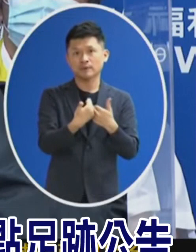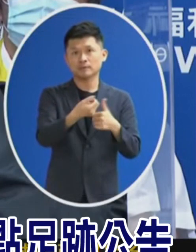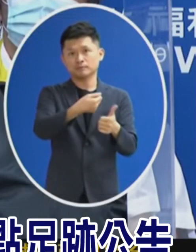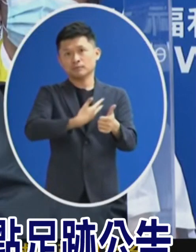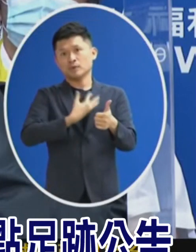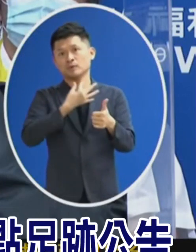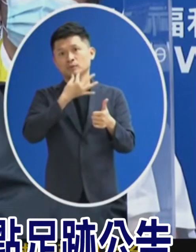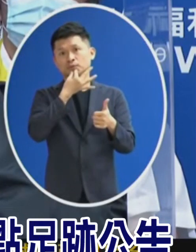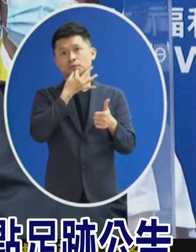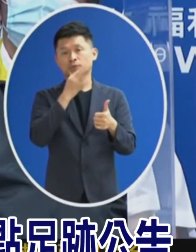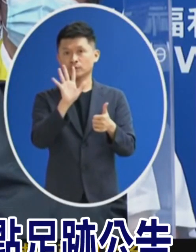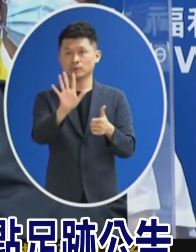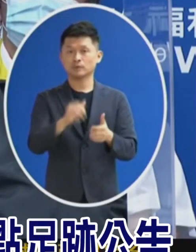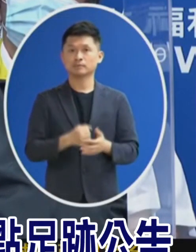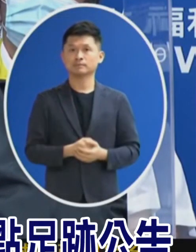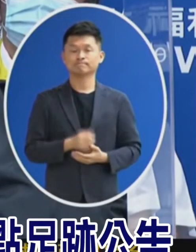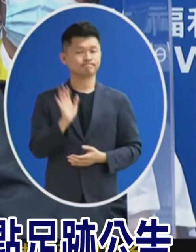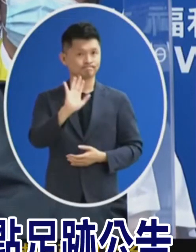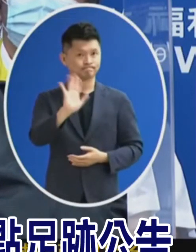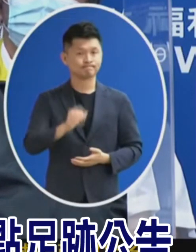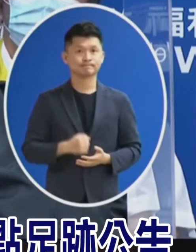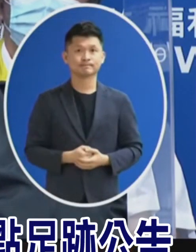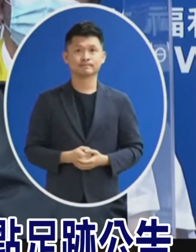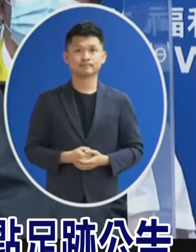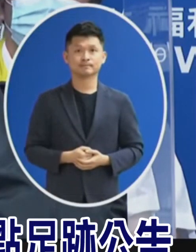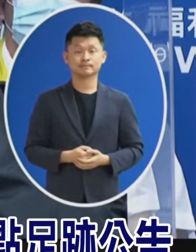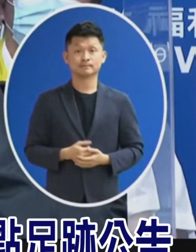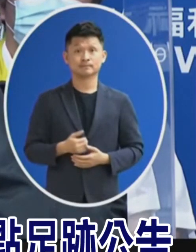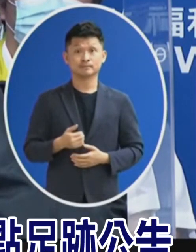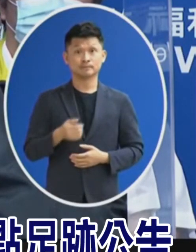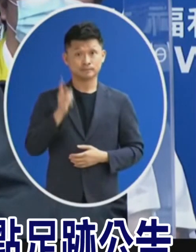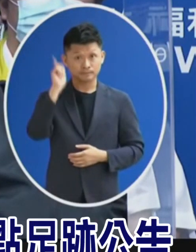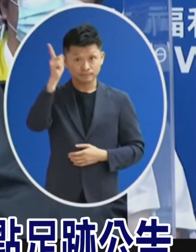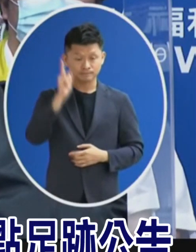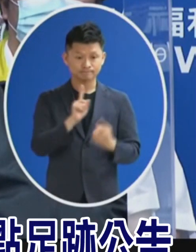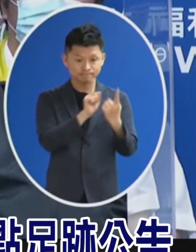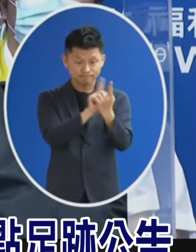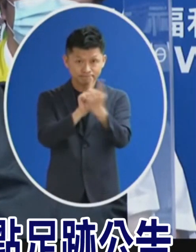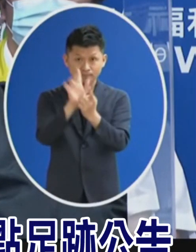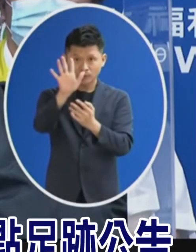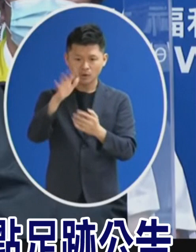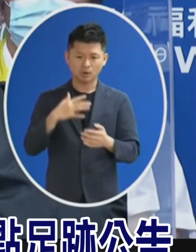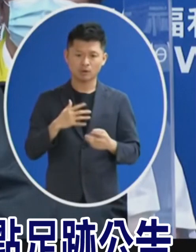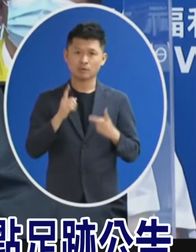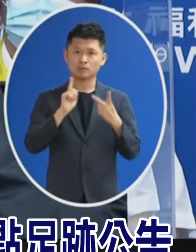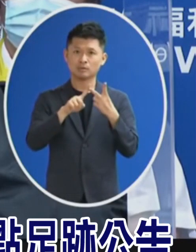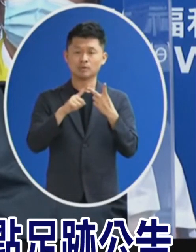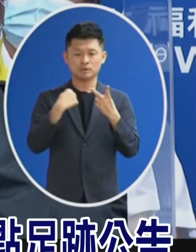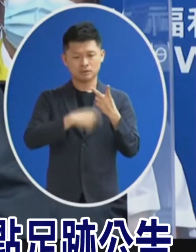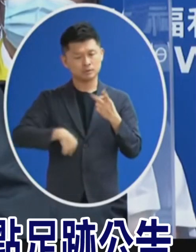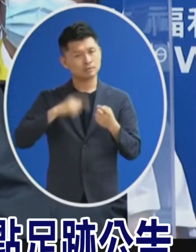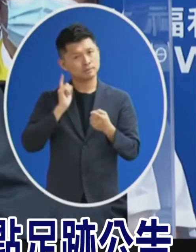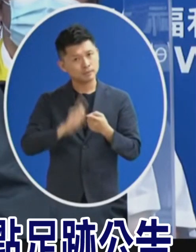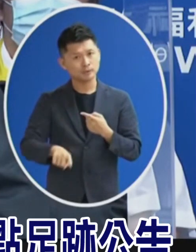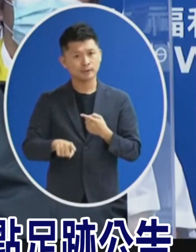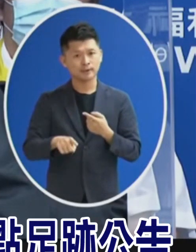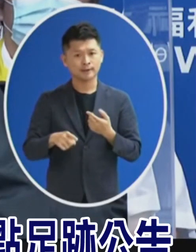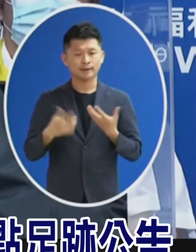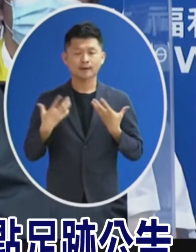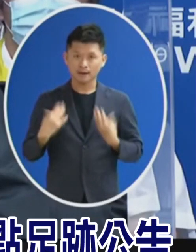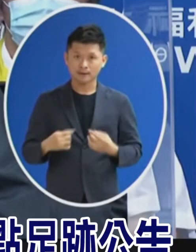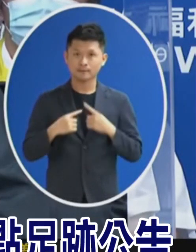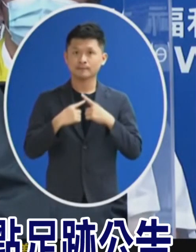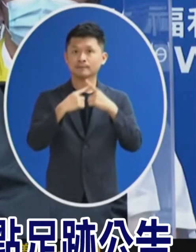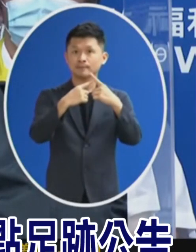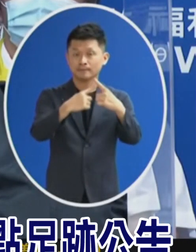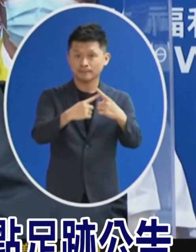险。主要呼吁就是说，有接触史的、有症状的，那才来到这样的一个筛检